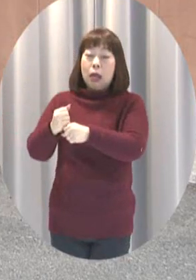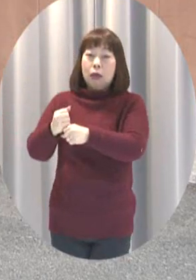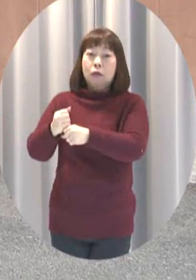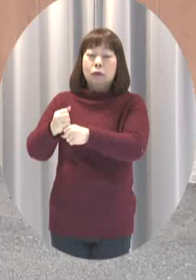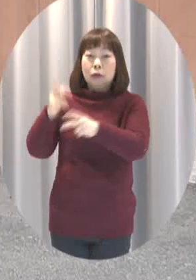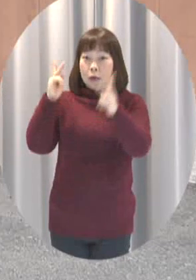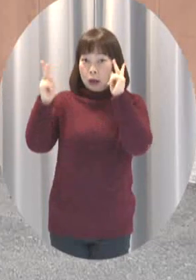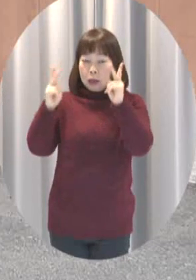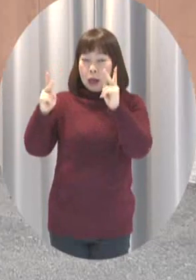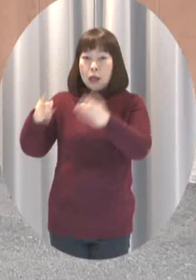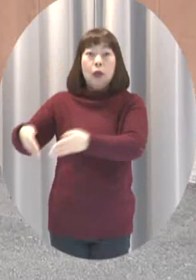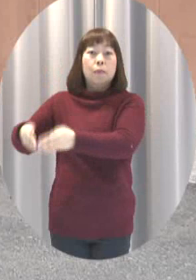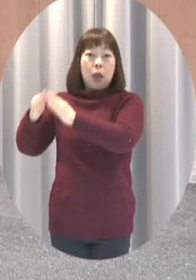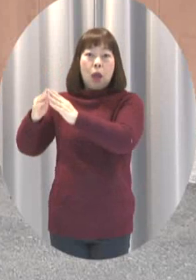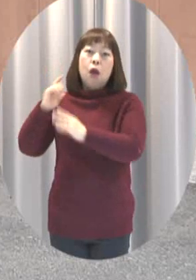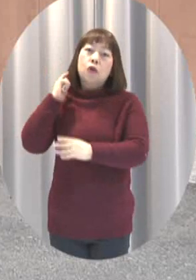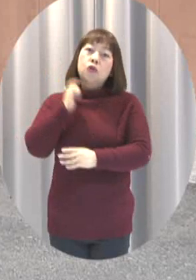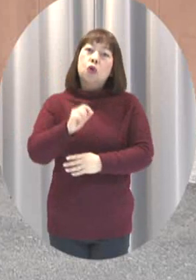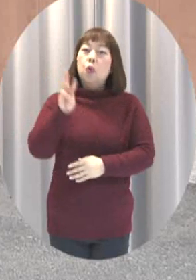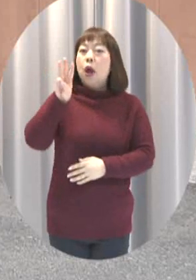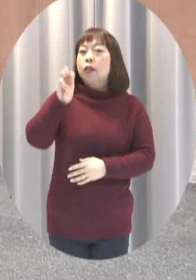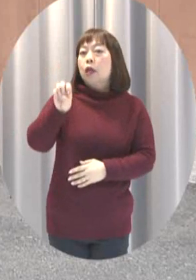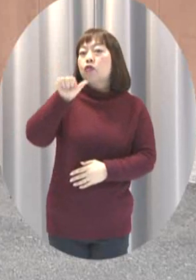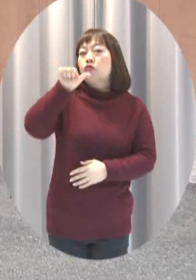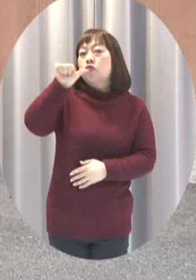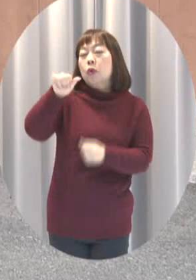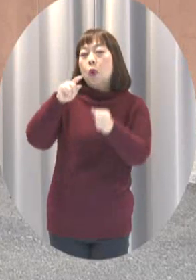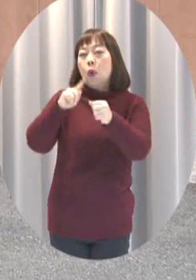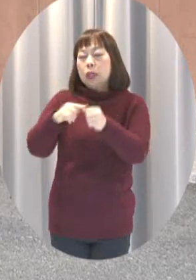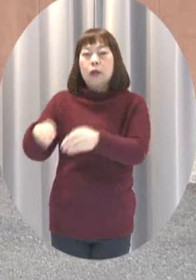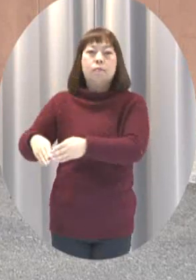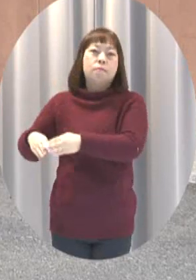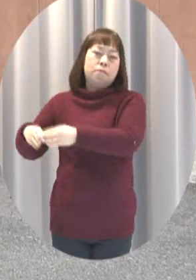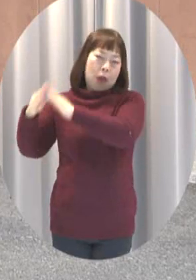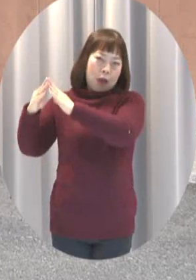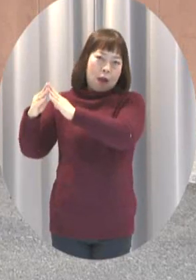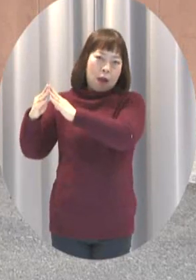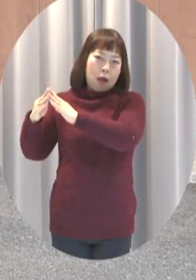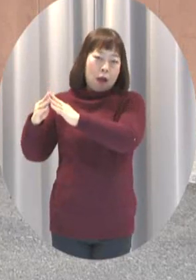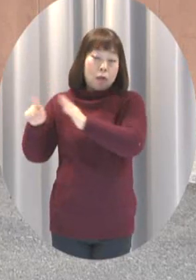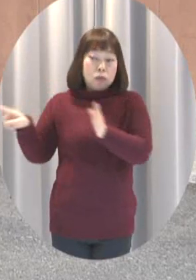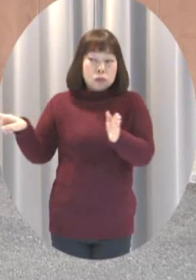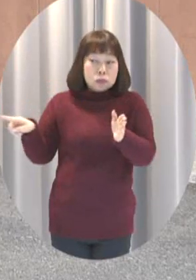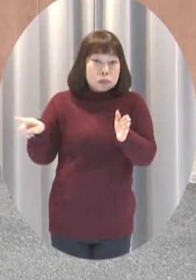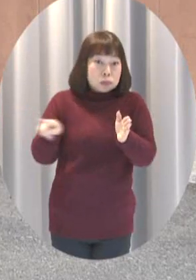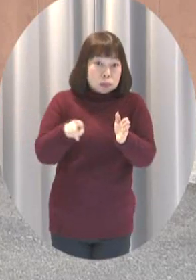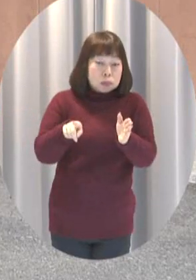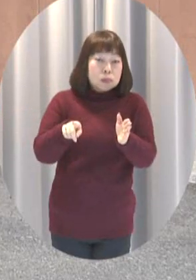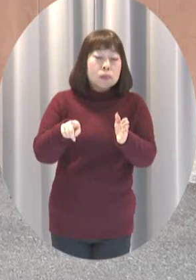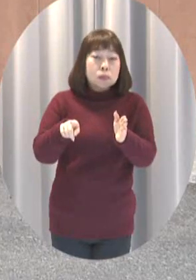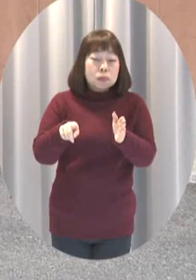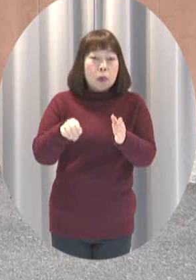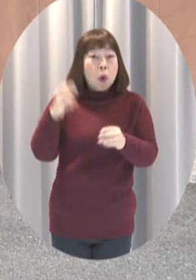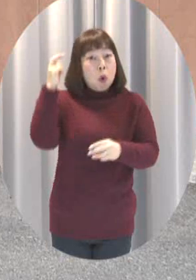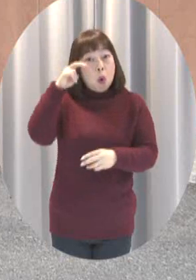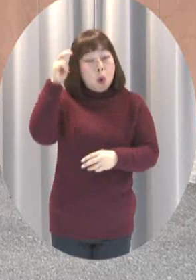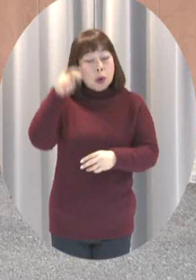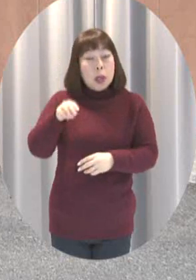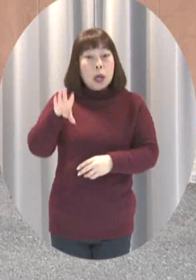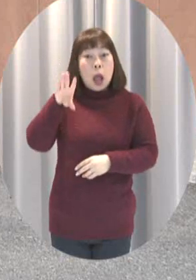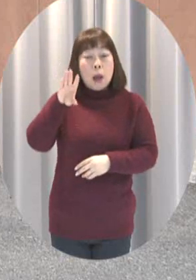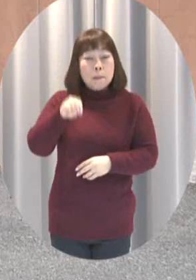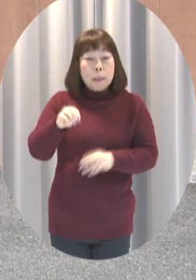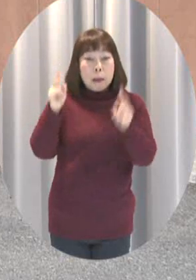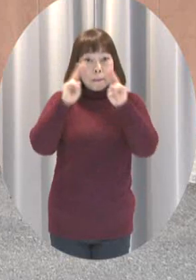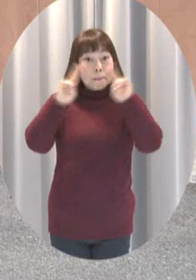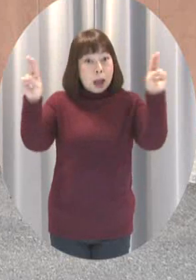業しております。昭和35年に創業しております。その後万博の頃、昭和45